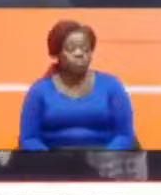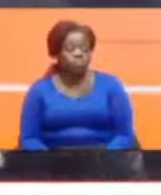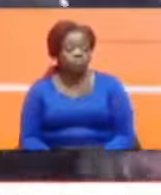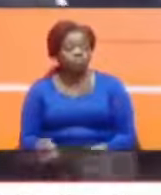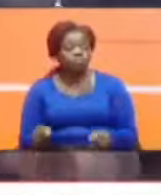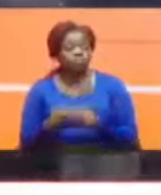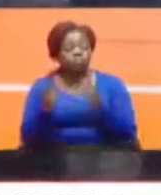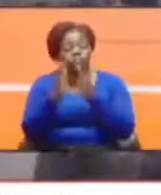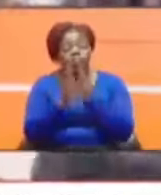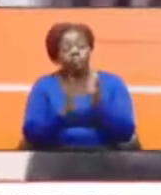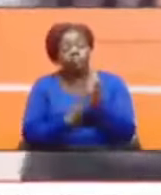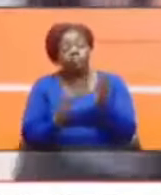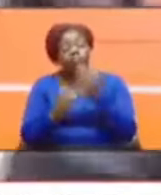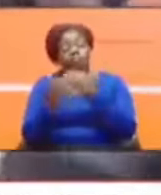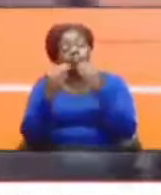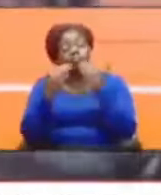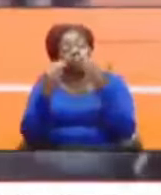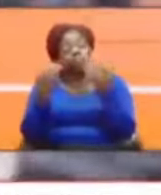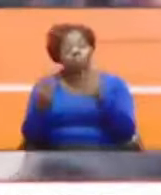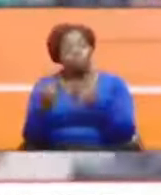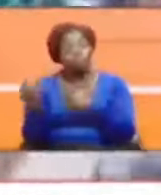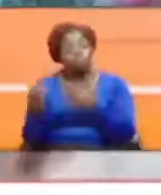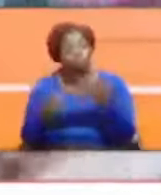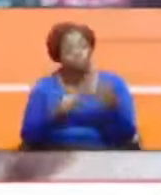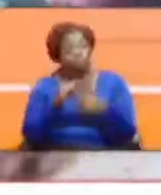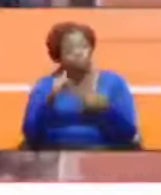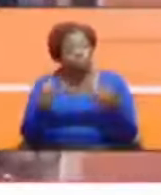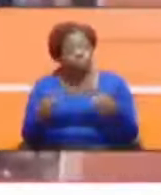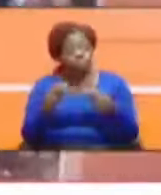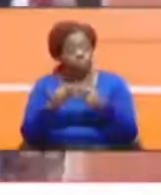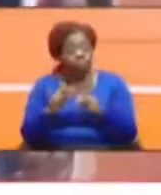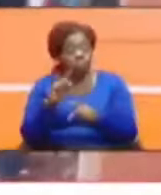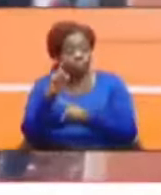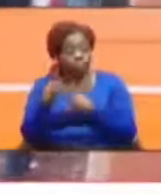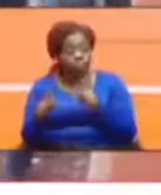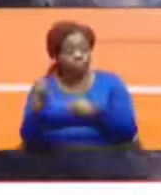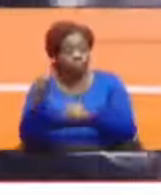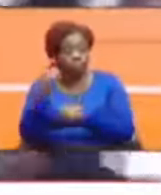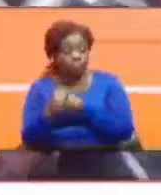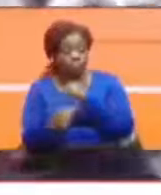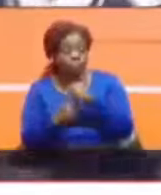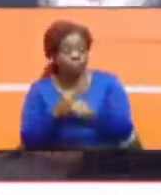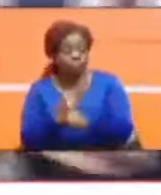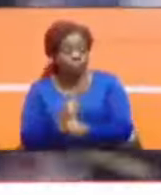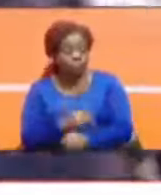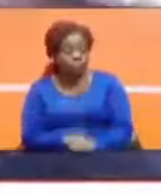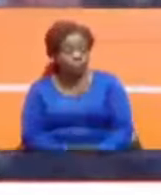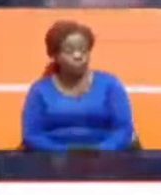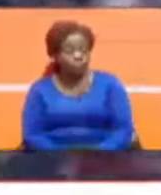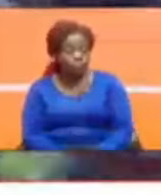Bakubye ettendo okwebaza Katonda nga baaniriza bannaabwe abaakola ebigezo omwaka oguwedde